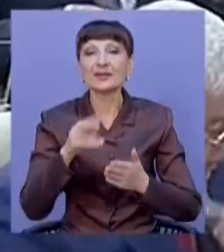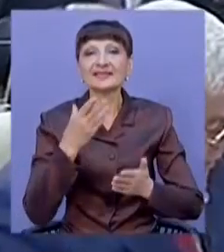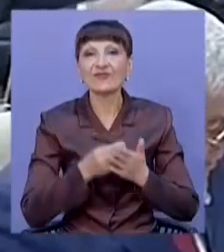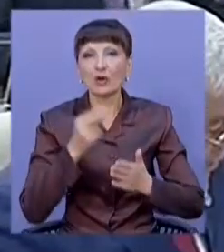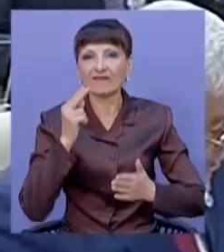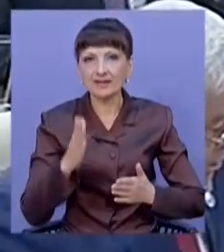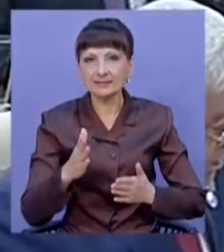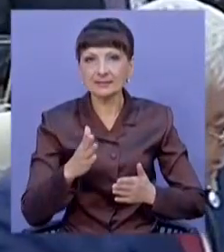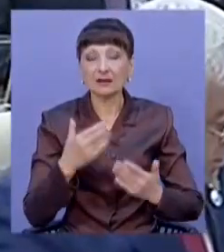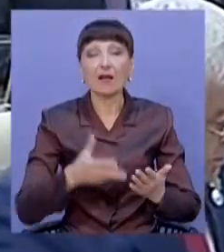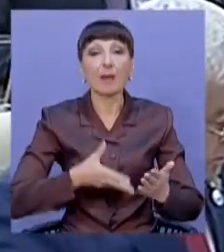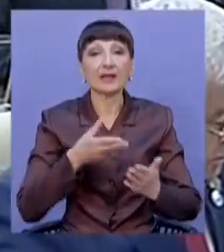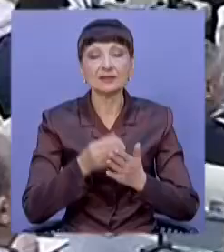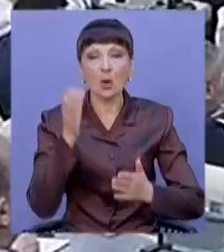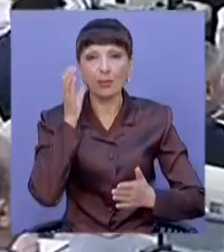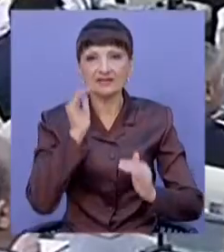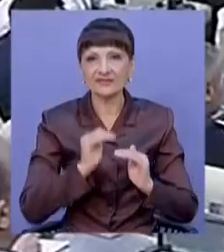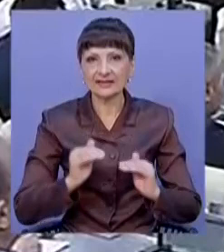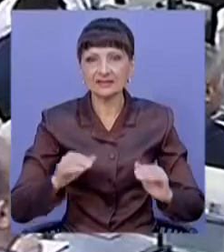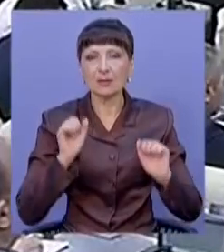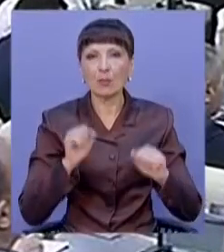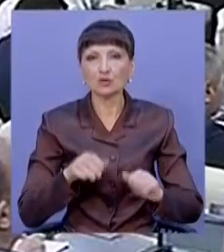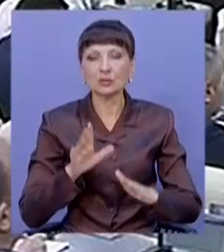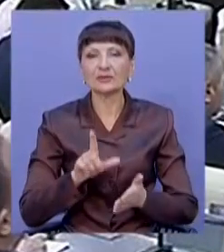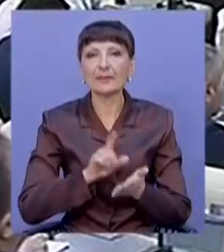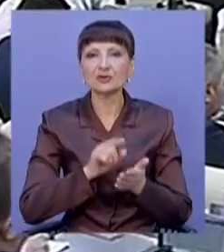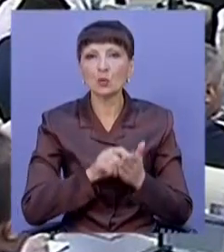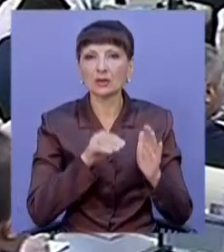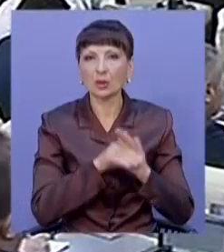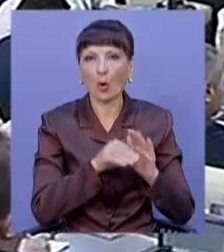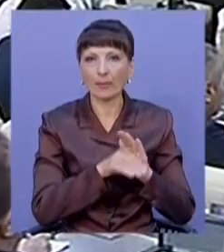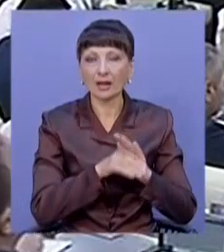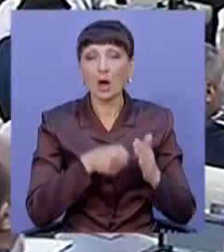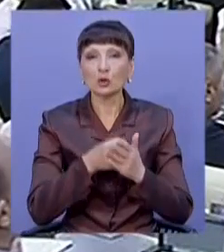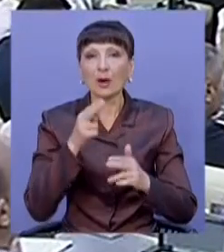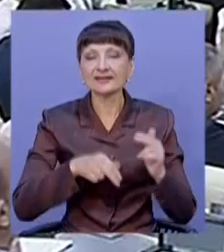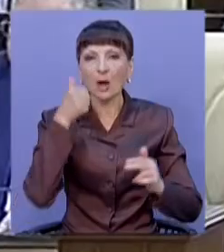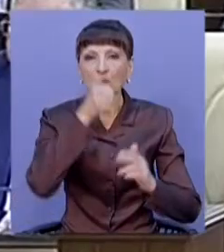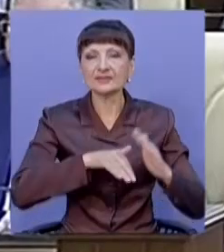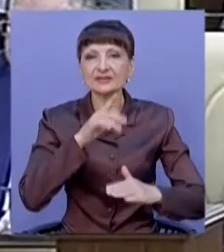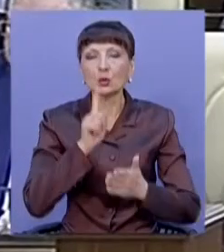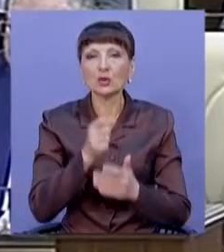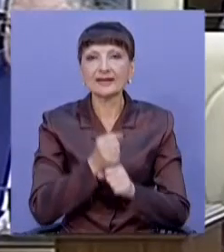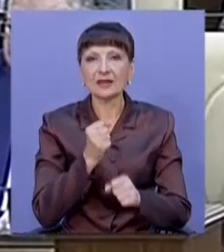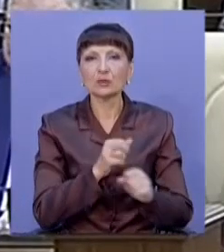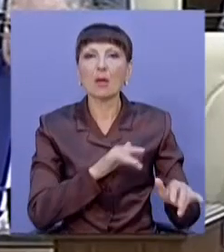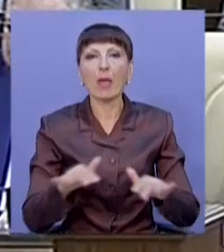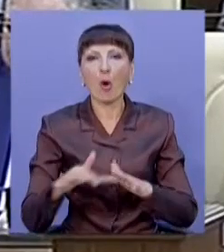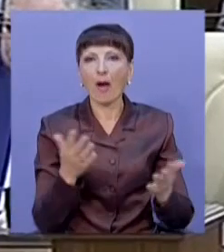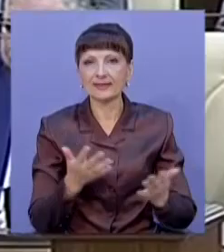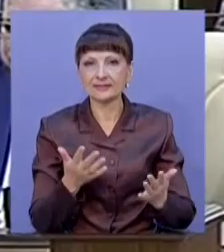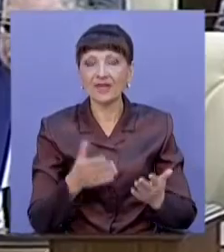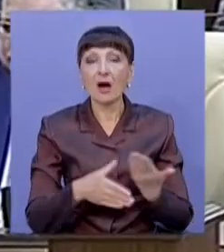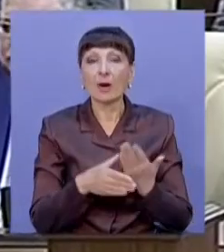квадратными метрами или оплатить образование детям можно будет с пенсионных накоплений. До конца года специалисты должны разработать механизм. Помогут